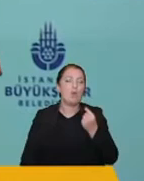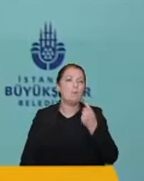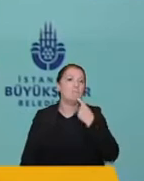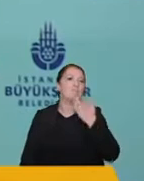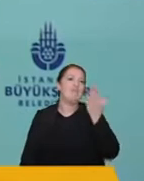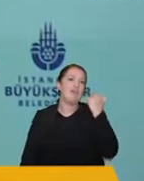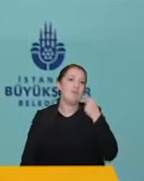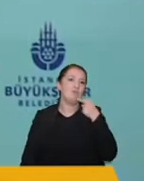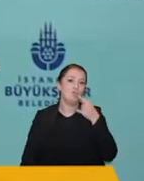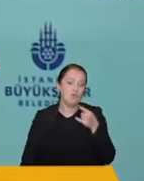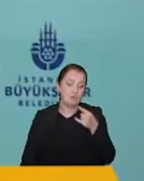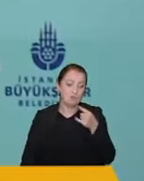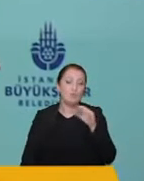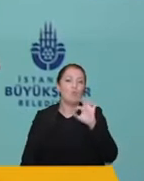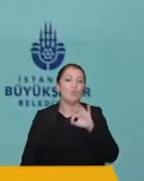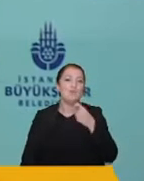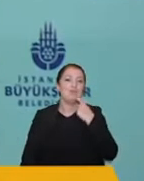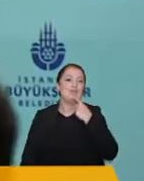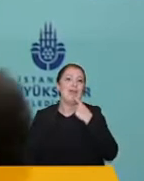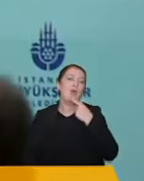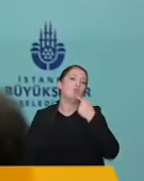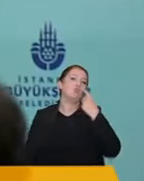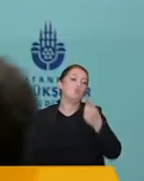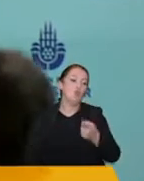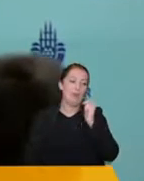de söylemiştim, bu sene de söyleyeyim.